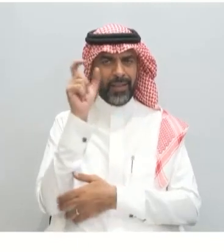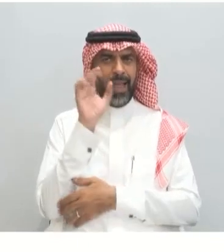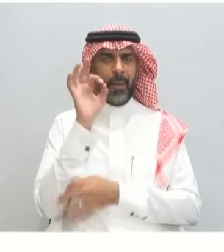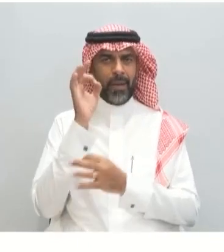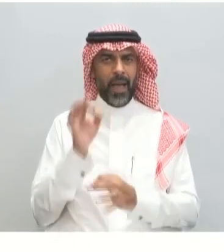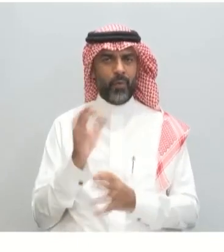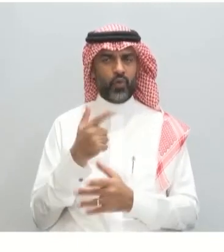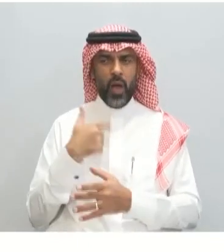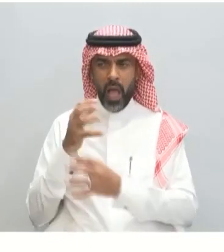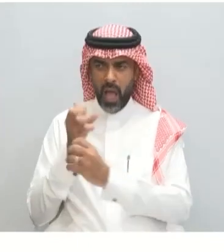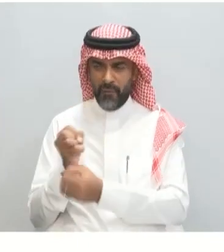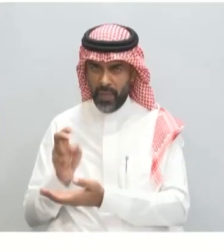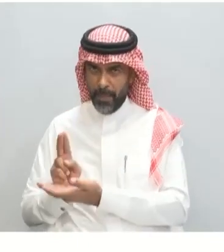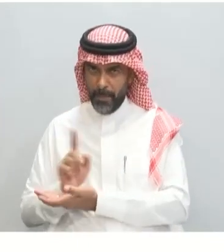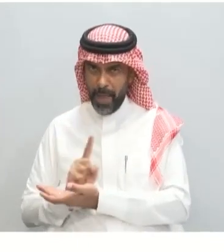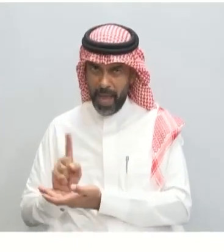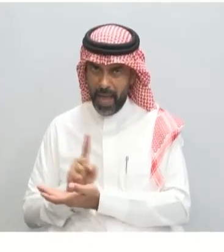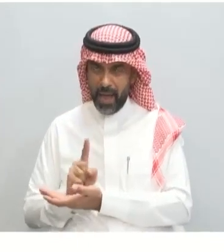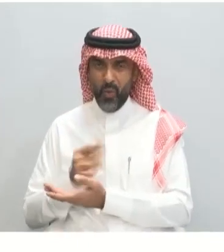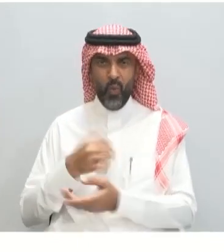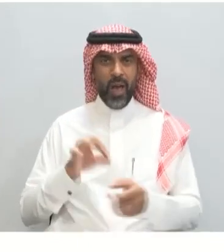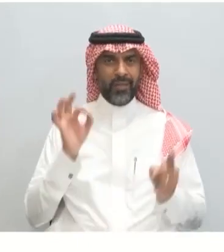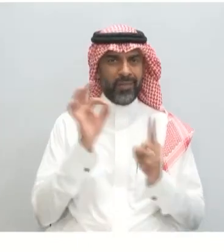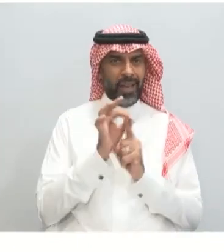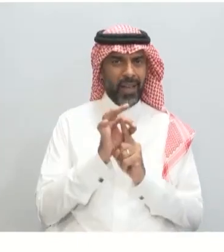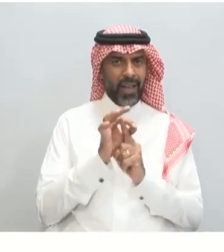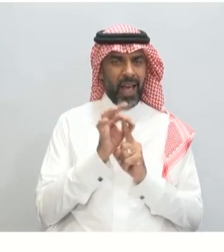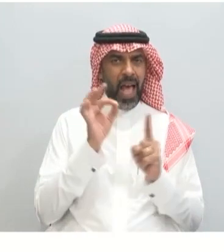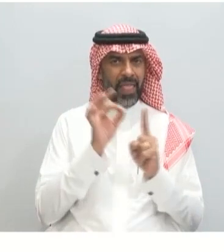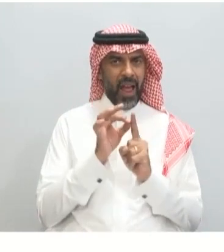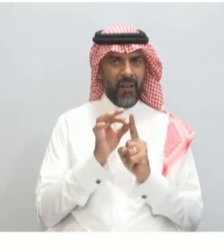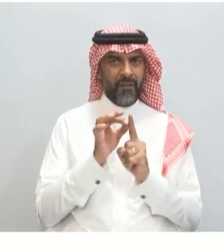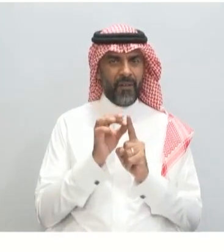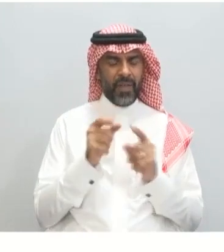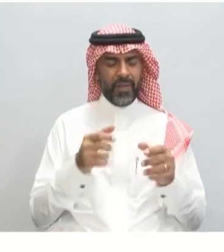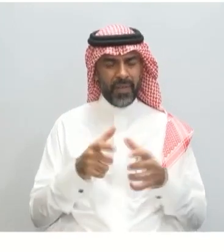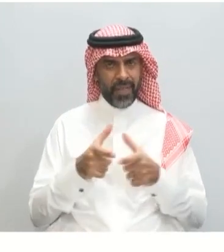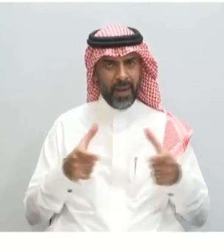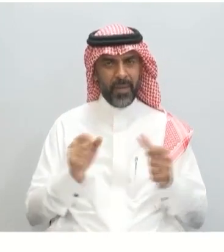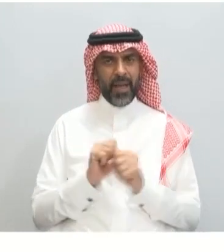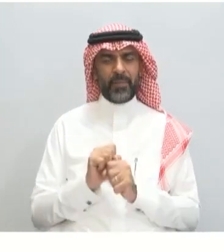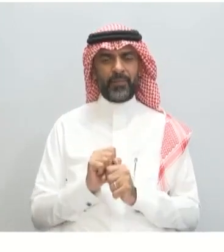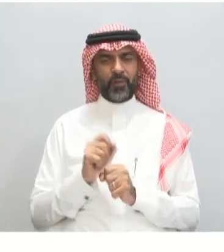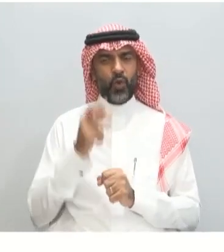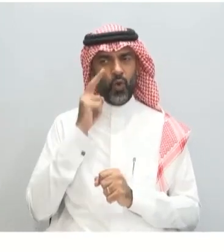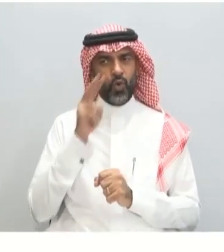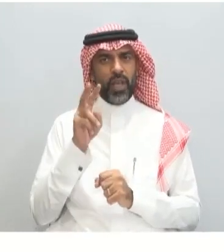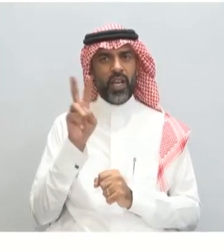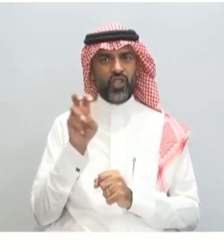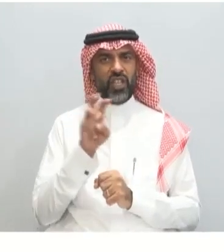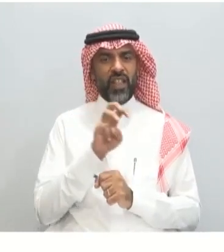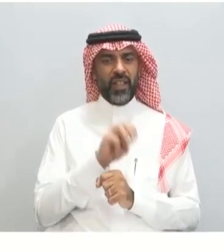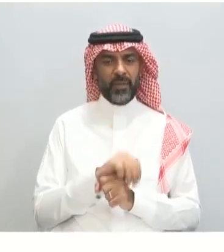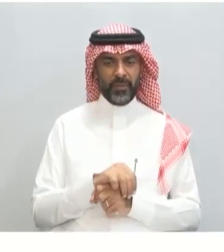خلال المحافظه على البيئه وتحقيق رؤى واهداف خطط التنميه ومن خلالها رؤيه المملكه او عقد